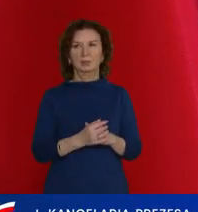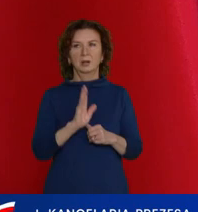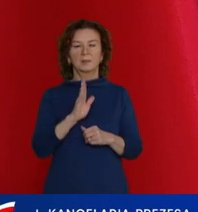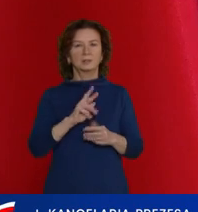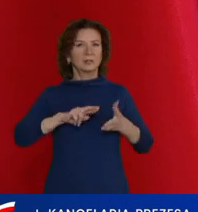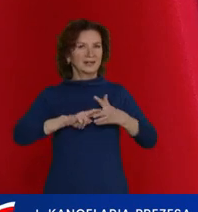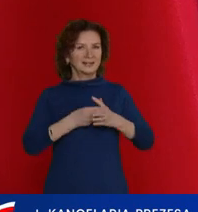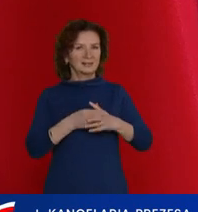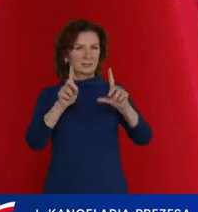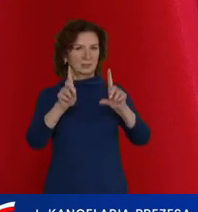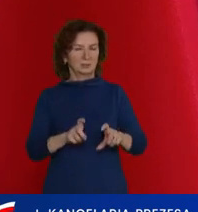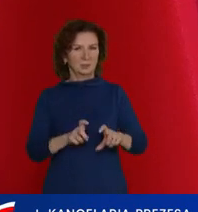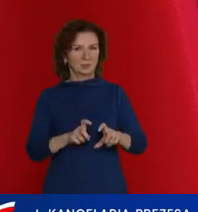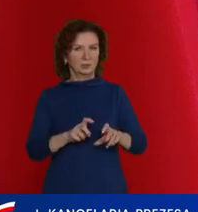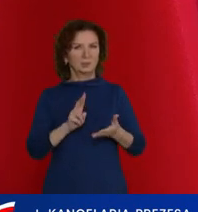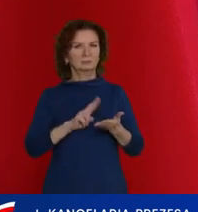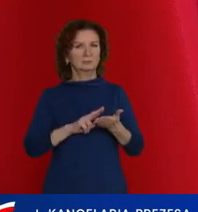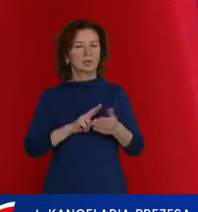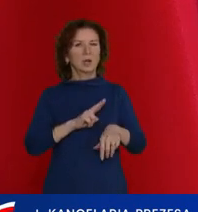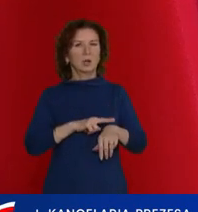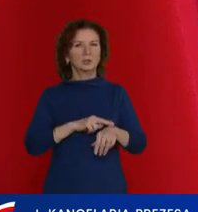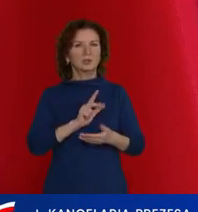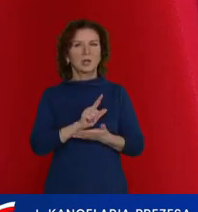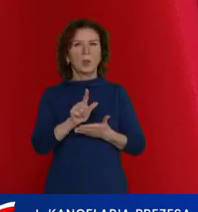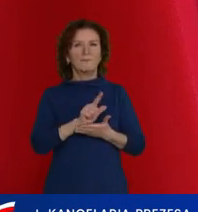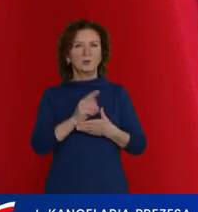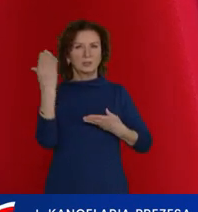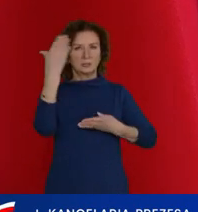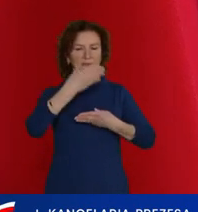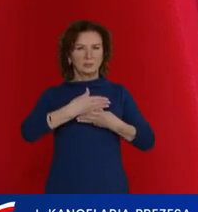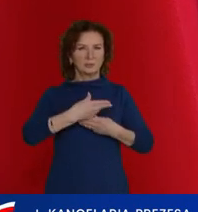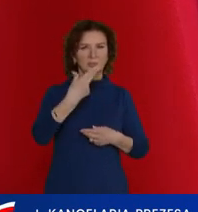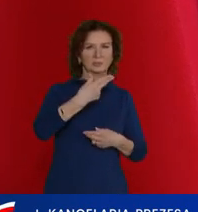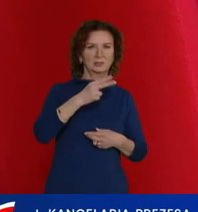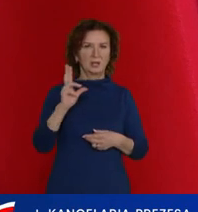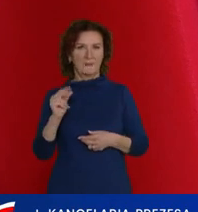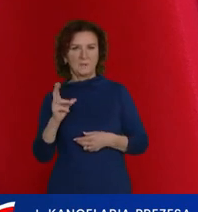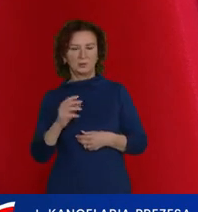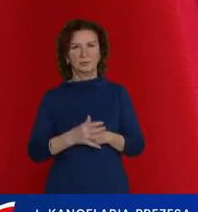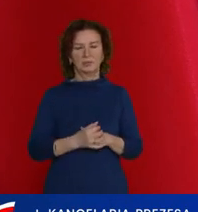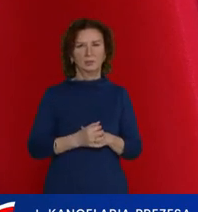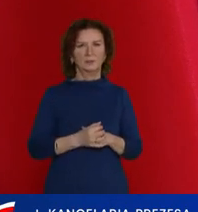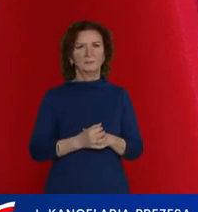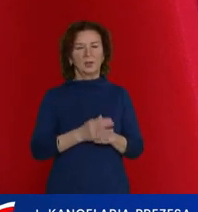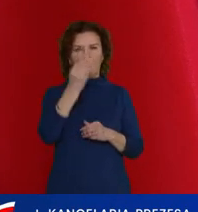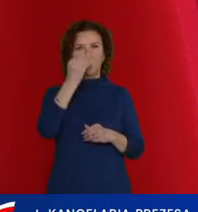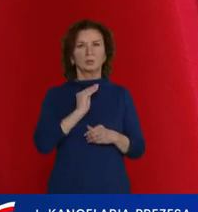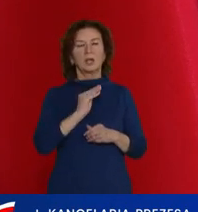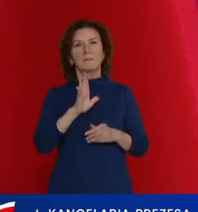1962. Zapisy zaczną się o północy z niedzieli na poniedziałek. O północy z niedzieli na